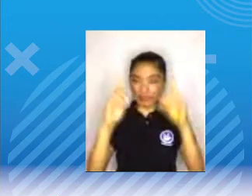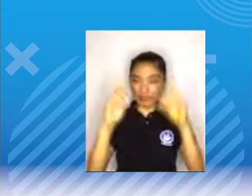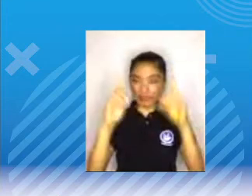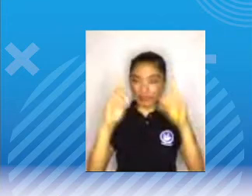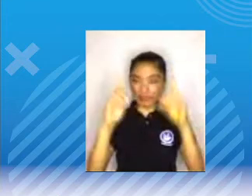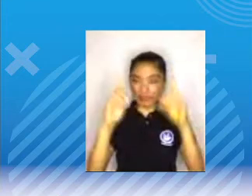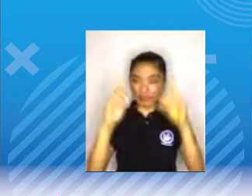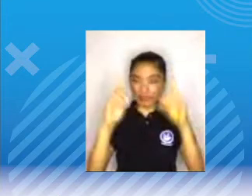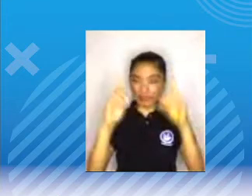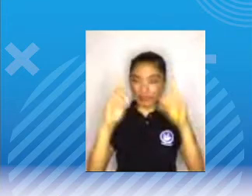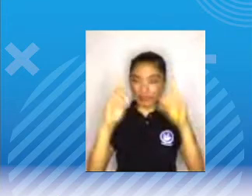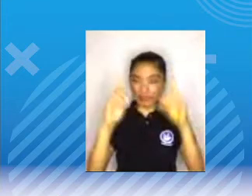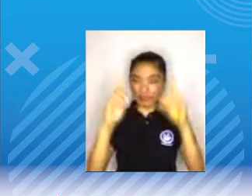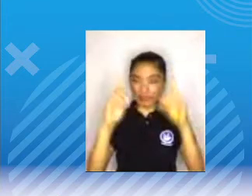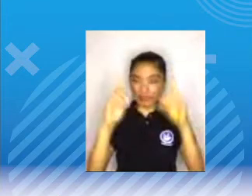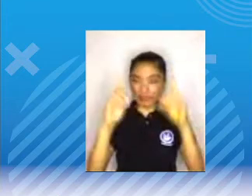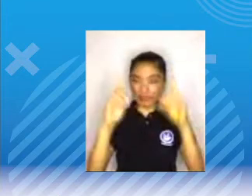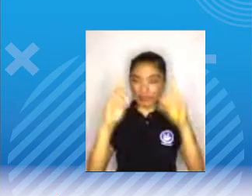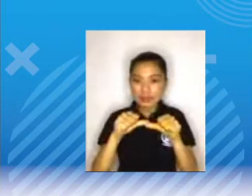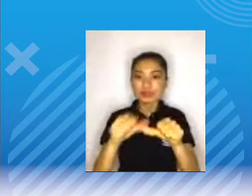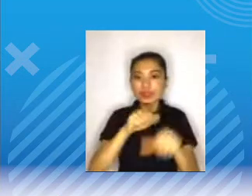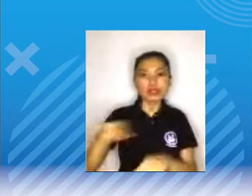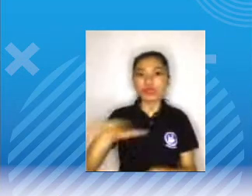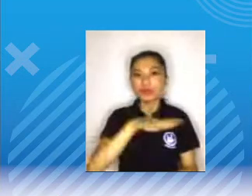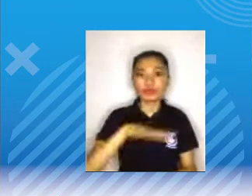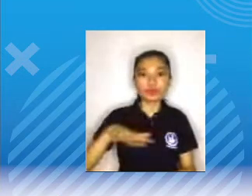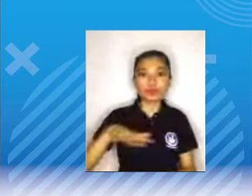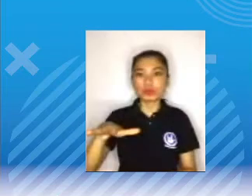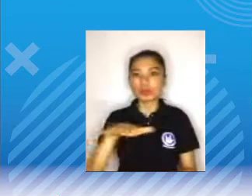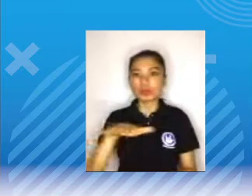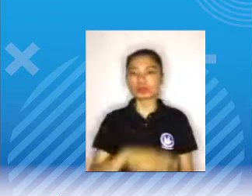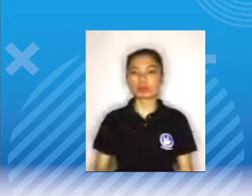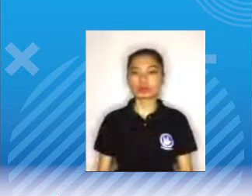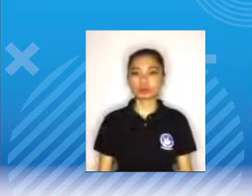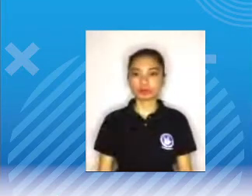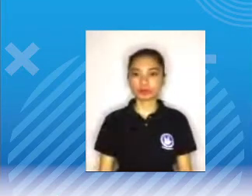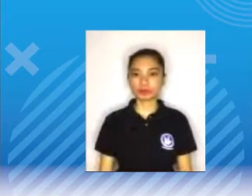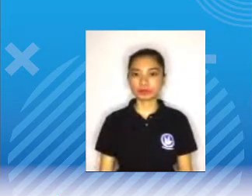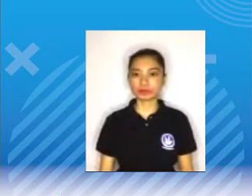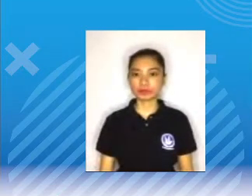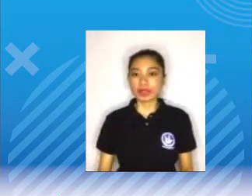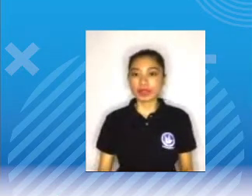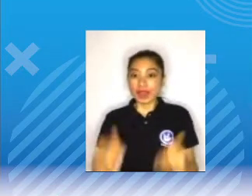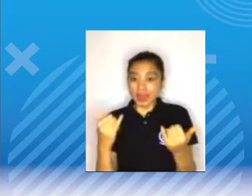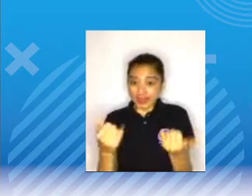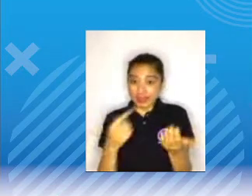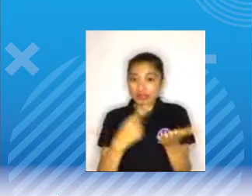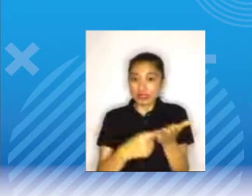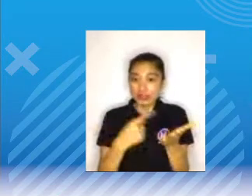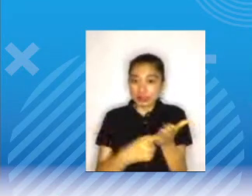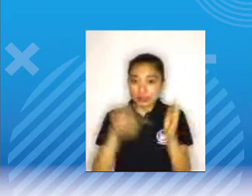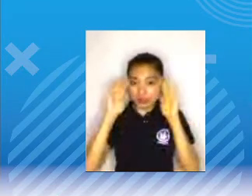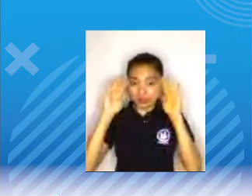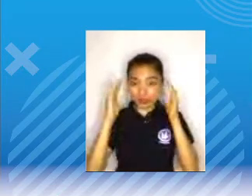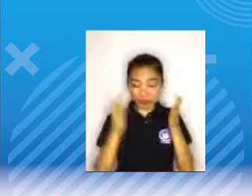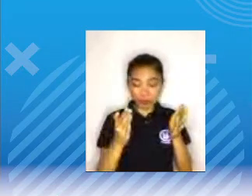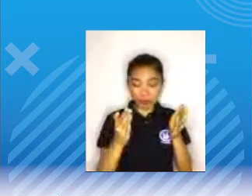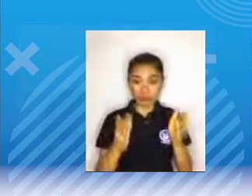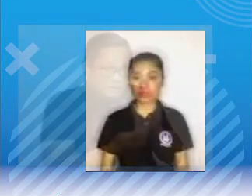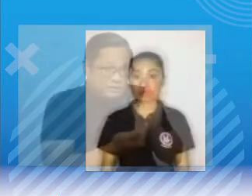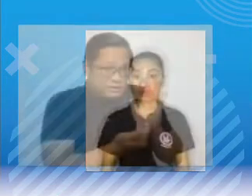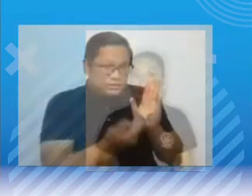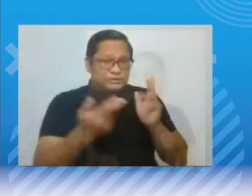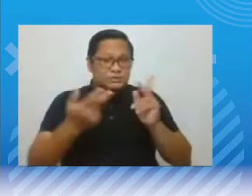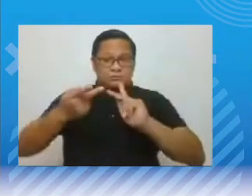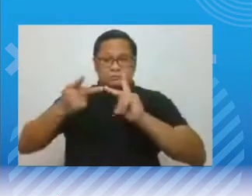Research O Clock, ang mga talakayan ay iikot sa pagbibigay ng ebidensya ng ating mga partner